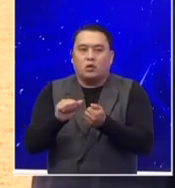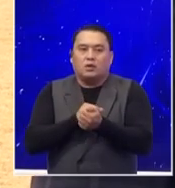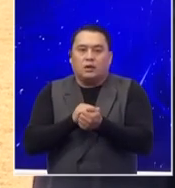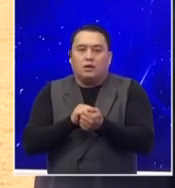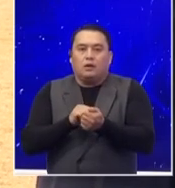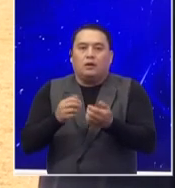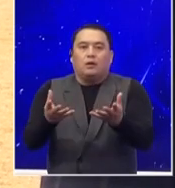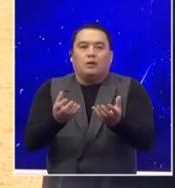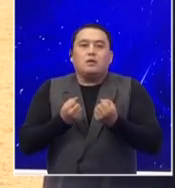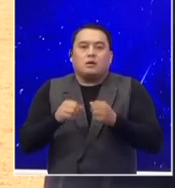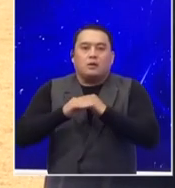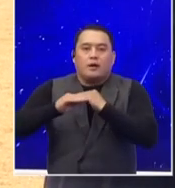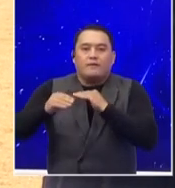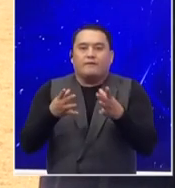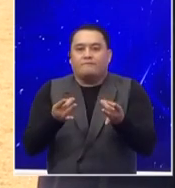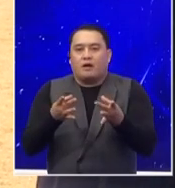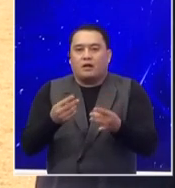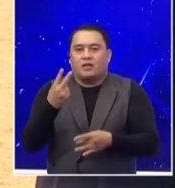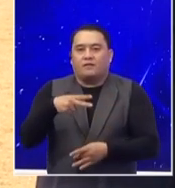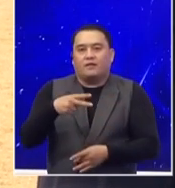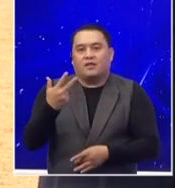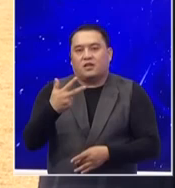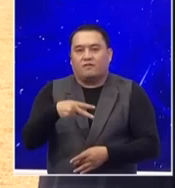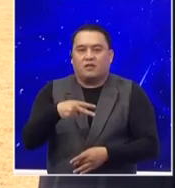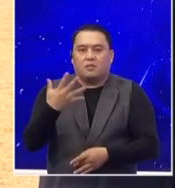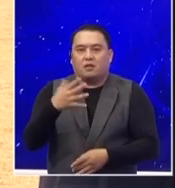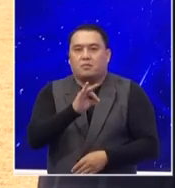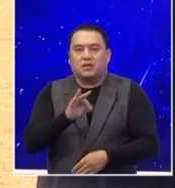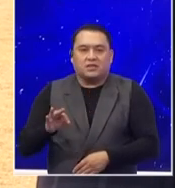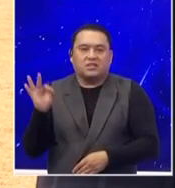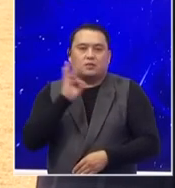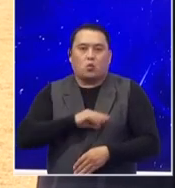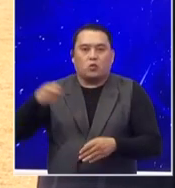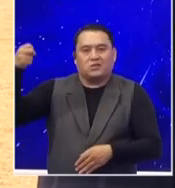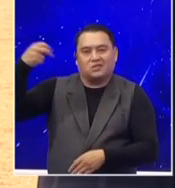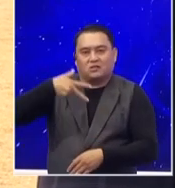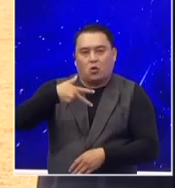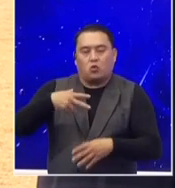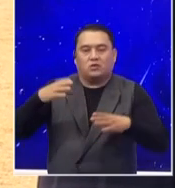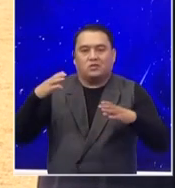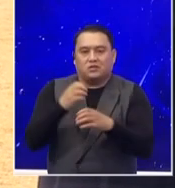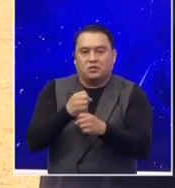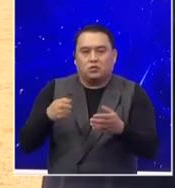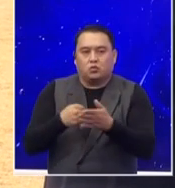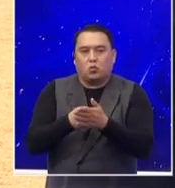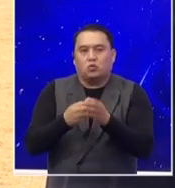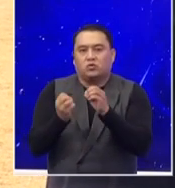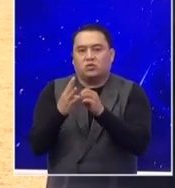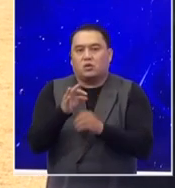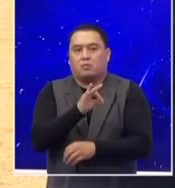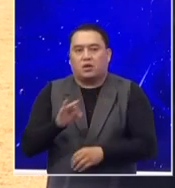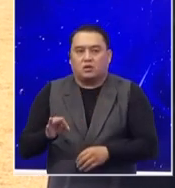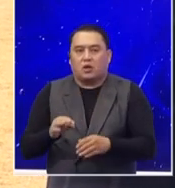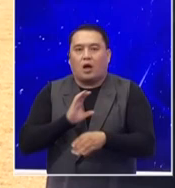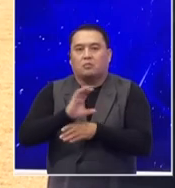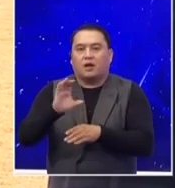кукурузы. По прибытию с поля ее влажность составляет 23-25%. Используя солнечные лучи, мы уменьшаем уровень до 14%, после